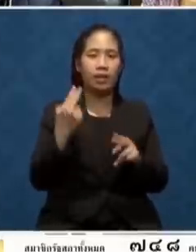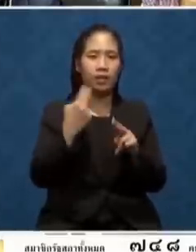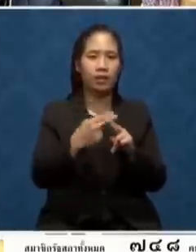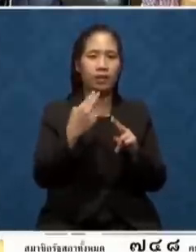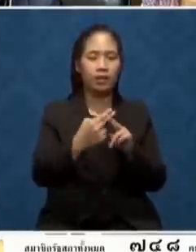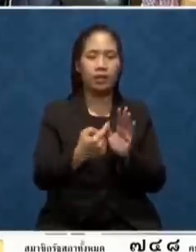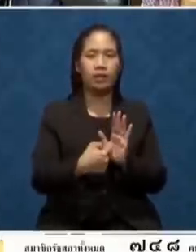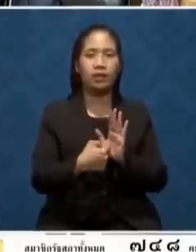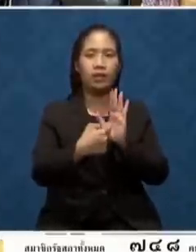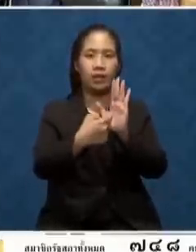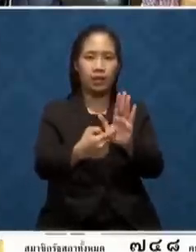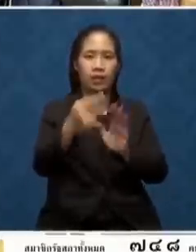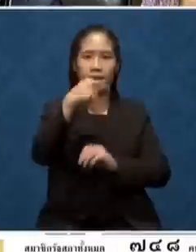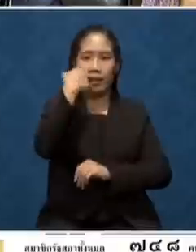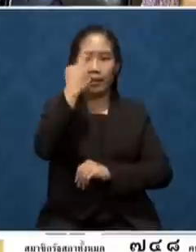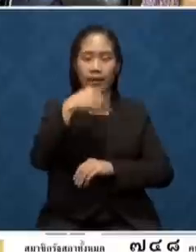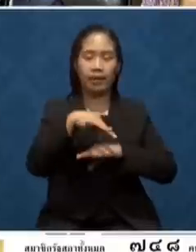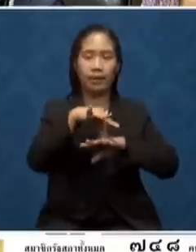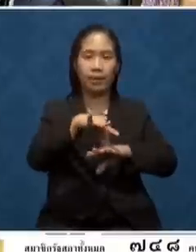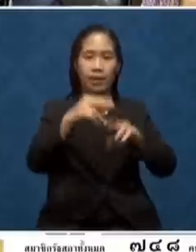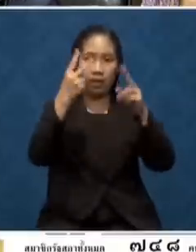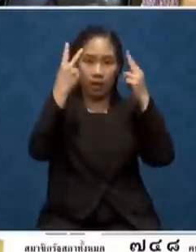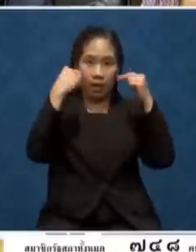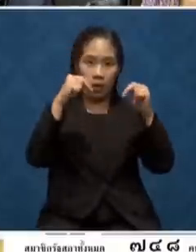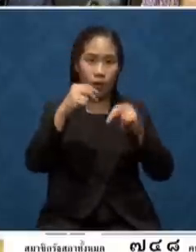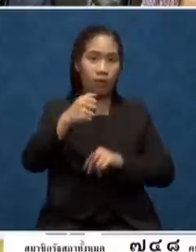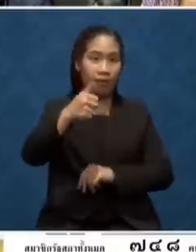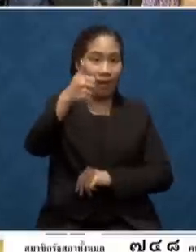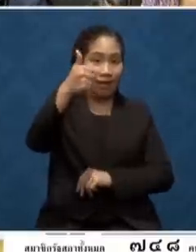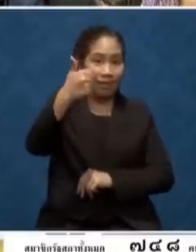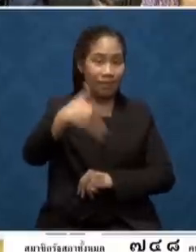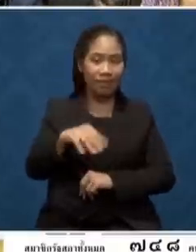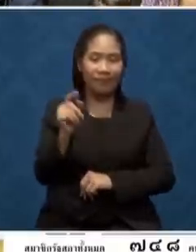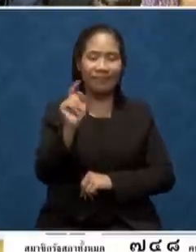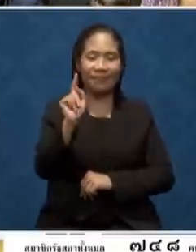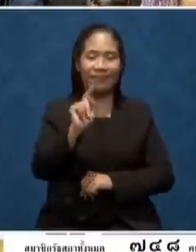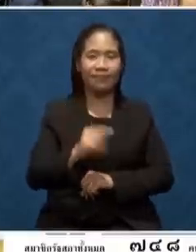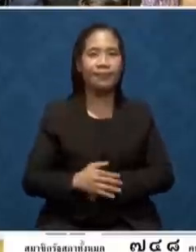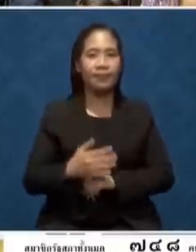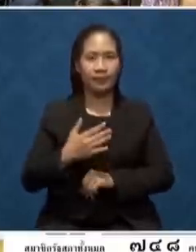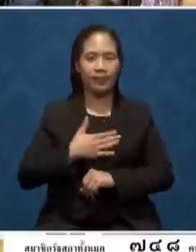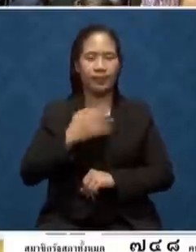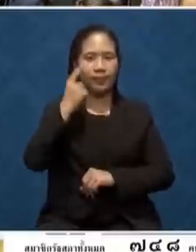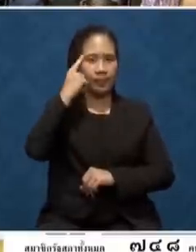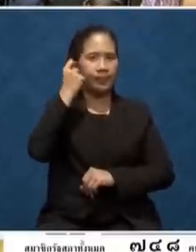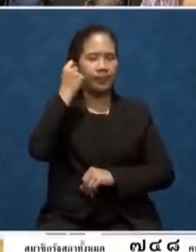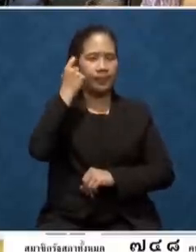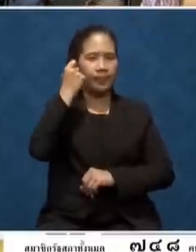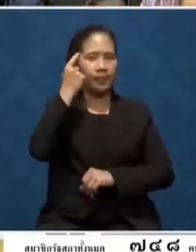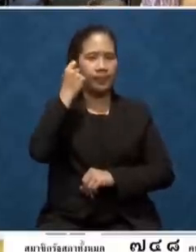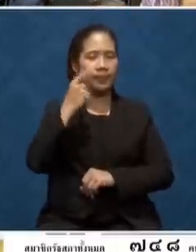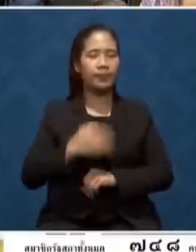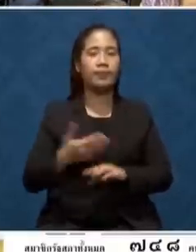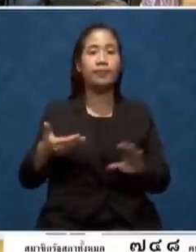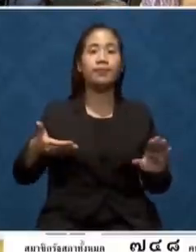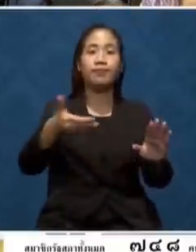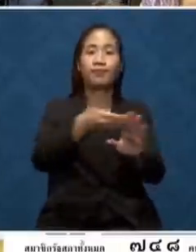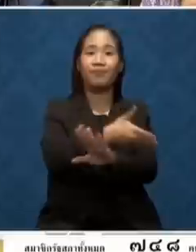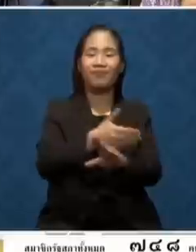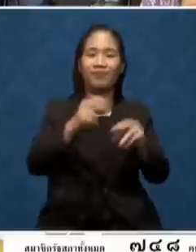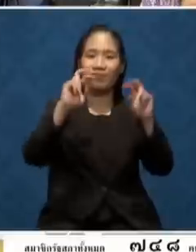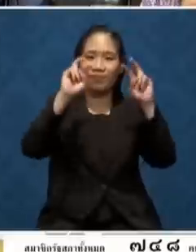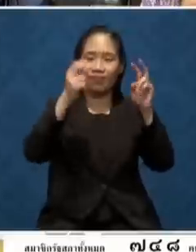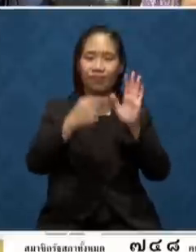บุคคลเป็นนายกรัฐมนตรีได้หรือไม่ผมเข้าใจว่าญัตติที่เสนอก่อนหน้านั้น